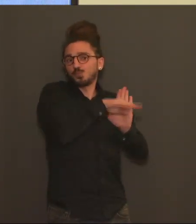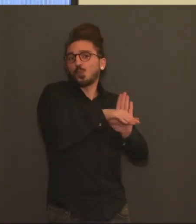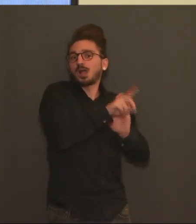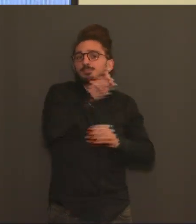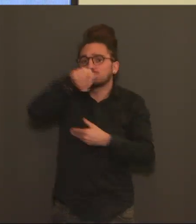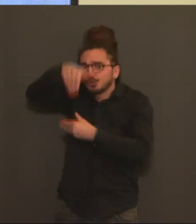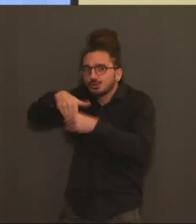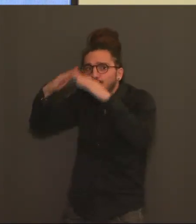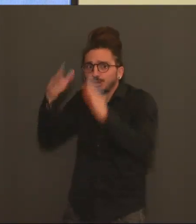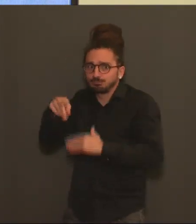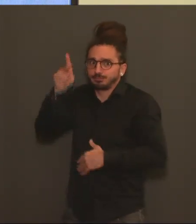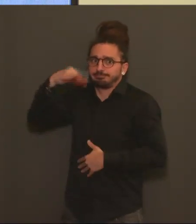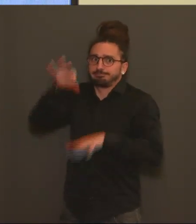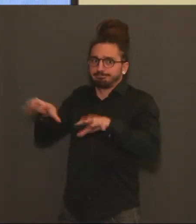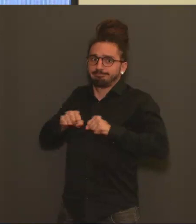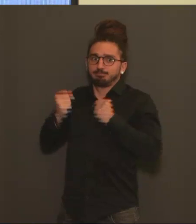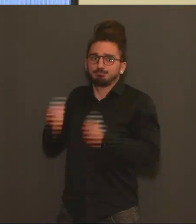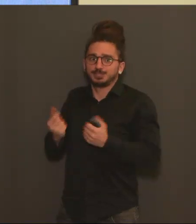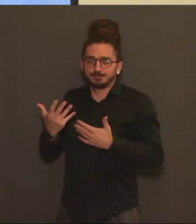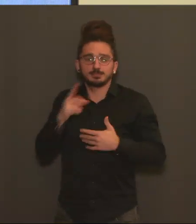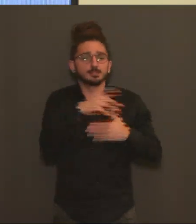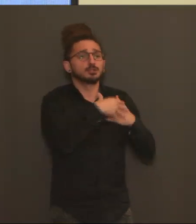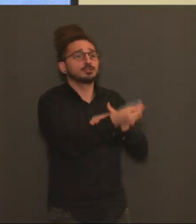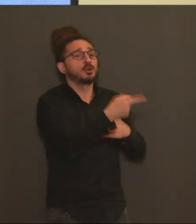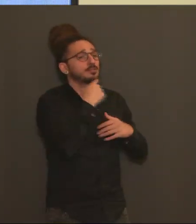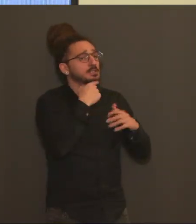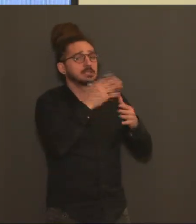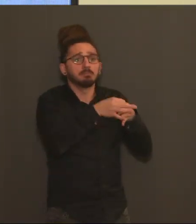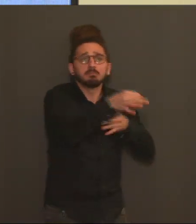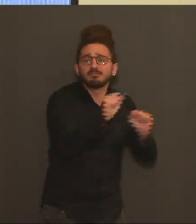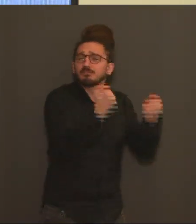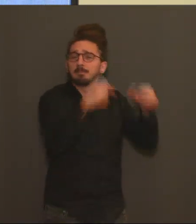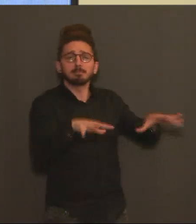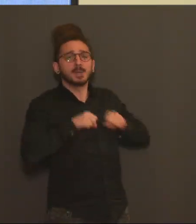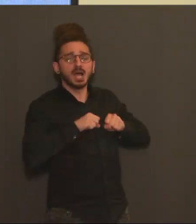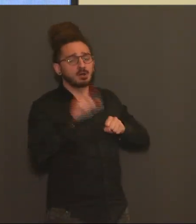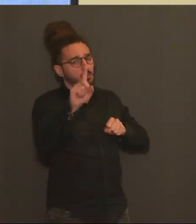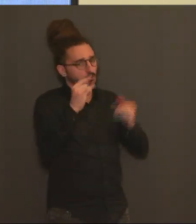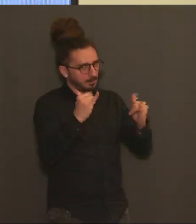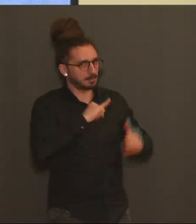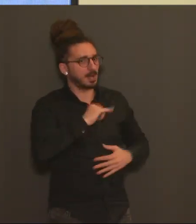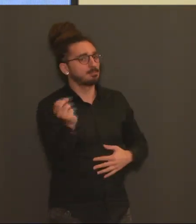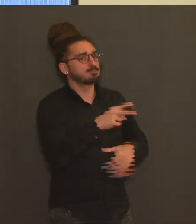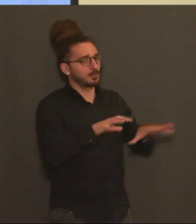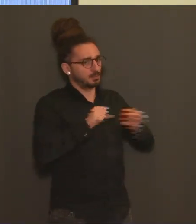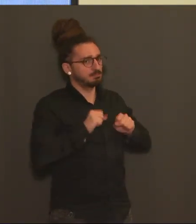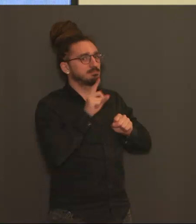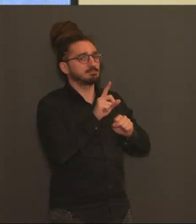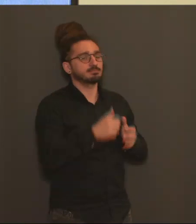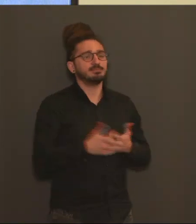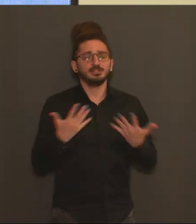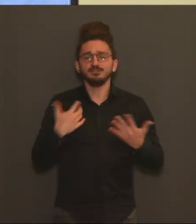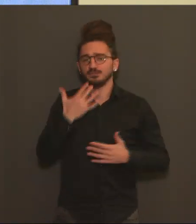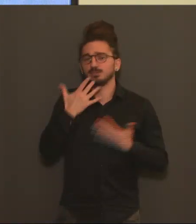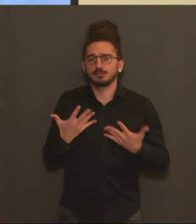lors d'activités en extérieur. Repassons rapidement ensemble en revue les différents modes de transmission